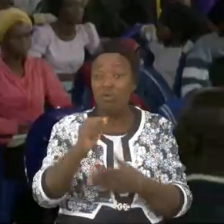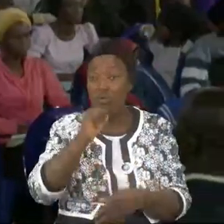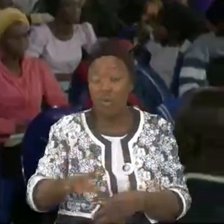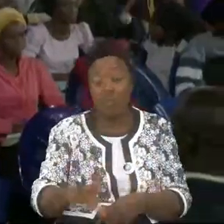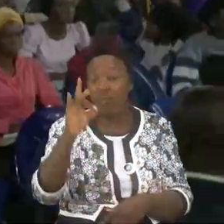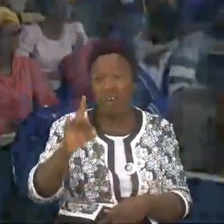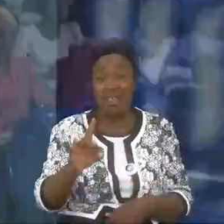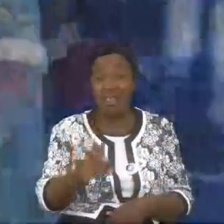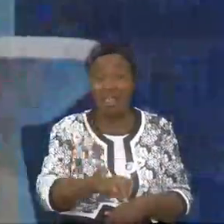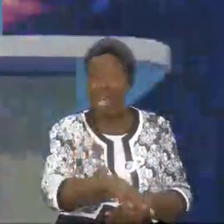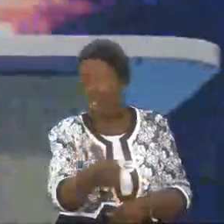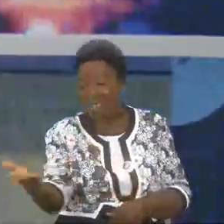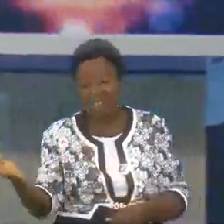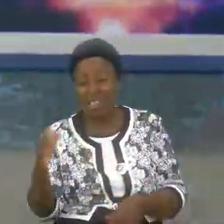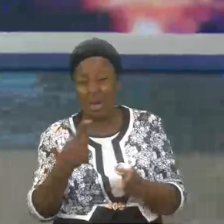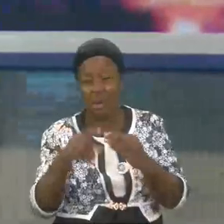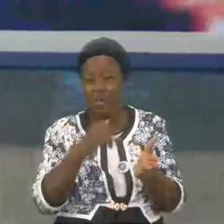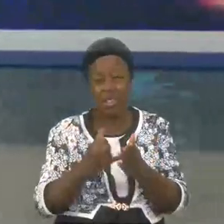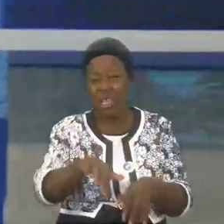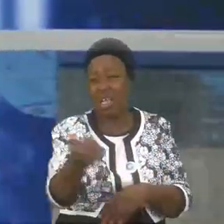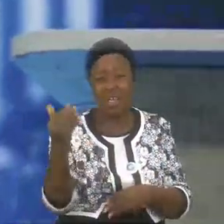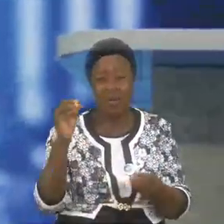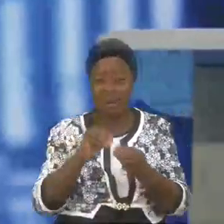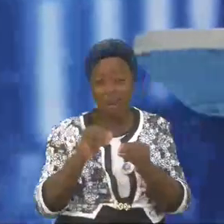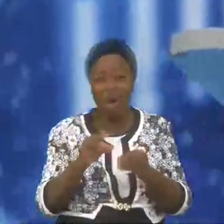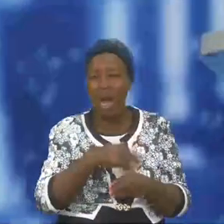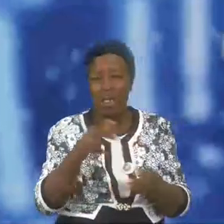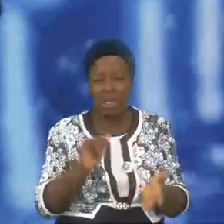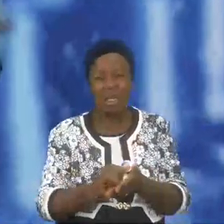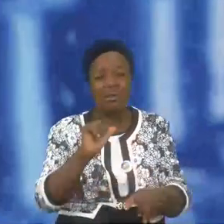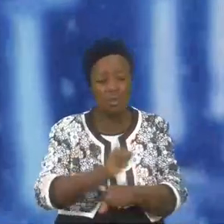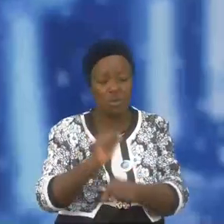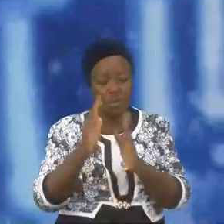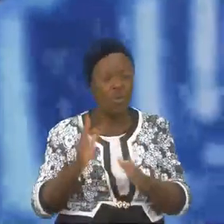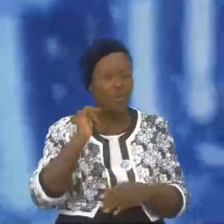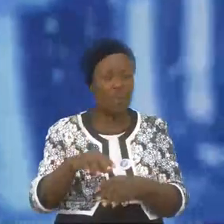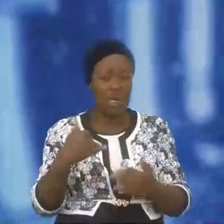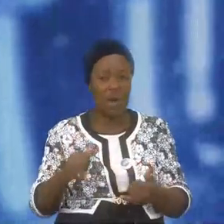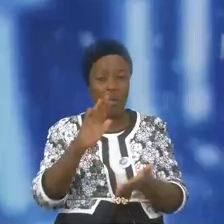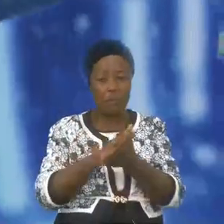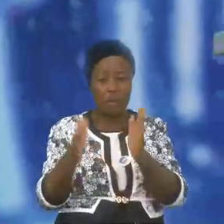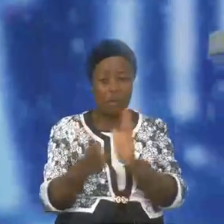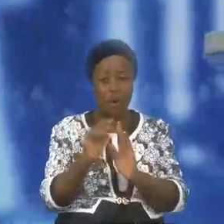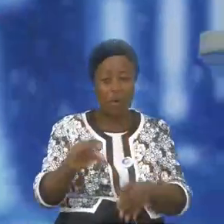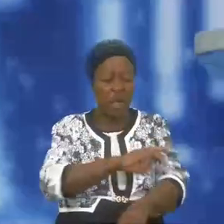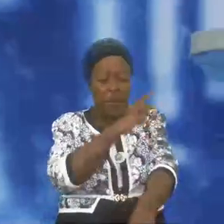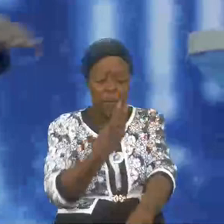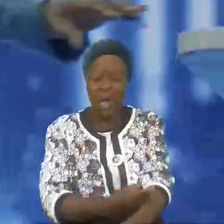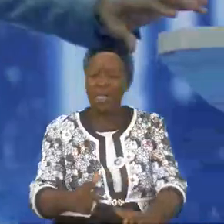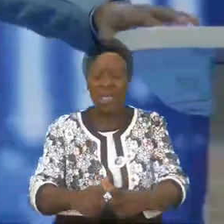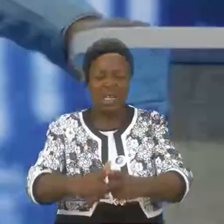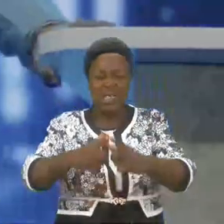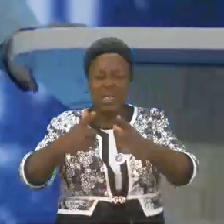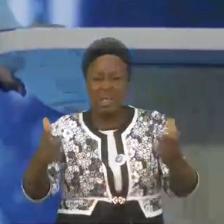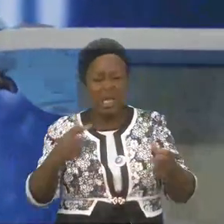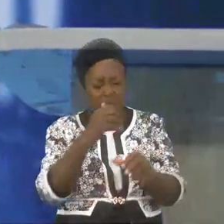aucune trace d'eux, nulle part. Et la pierre deviendra une grande